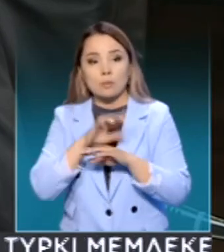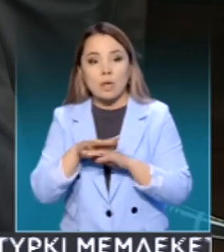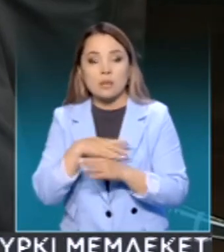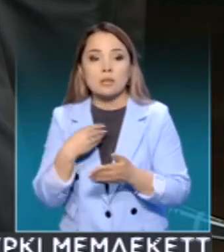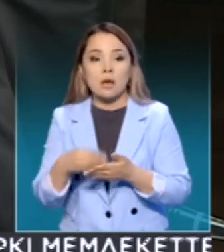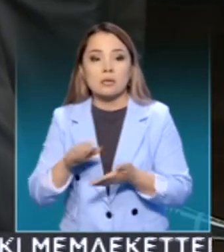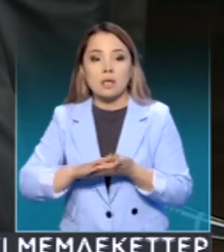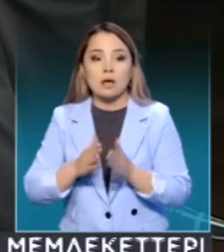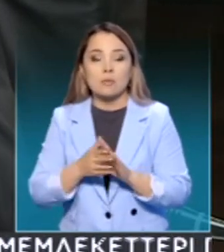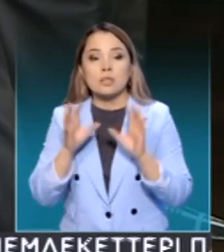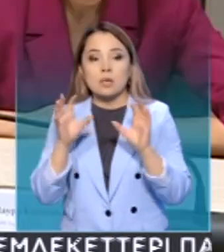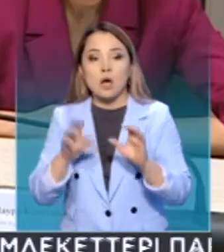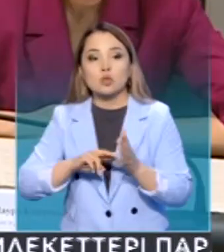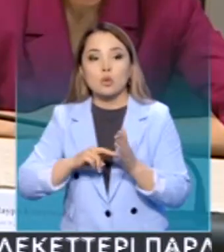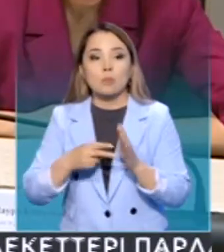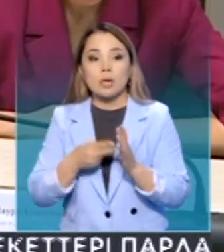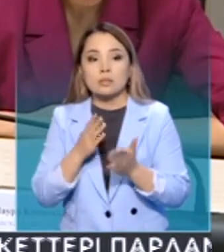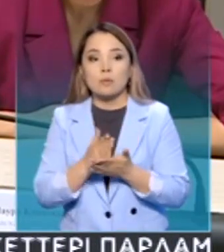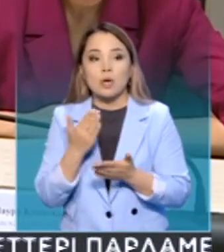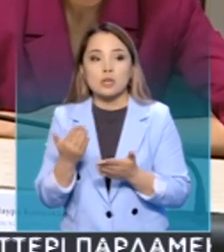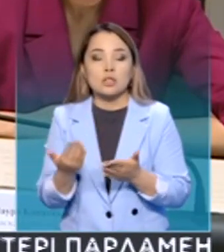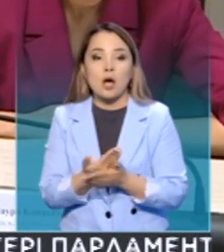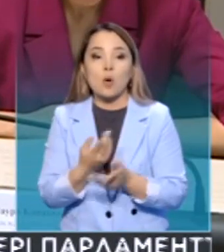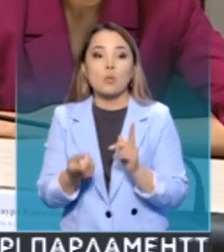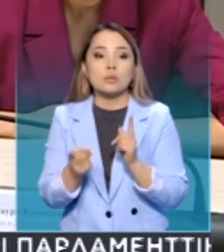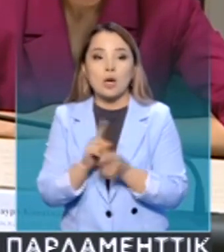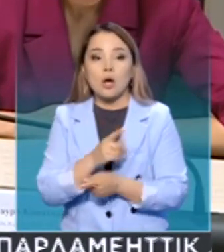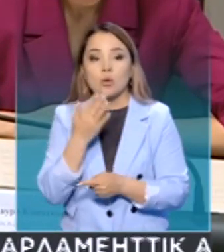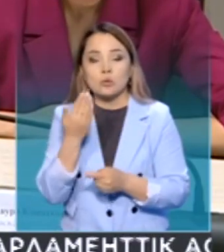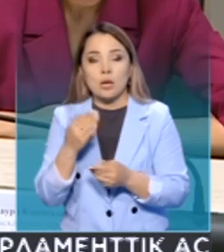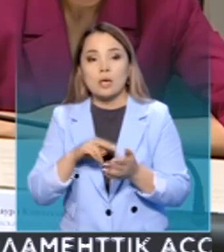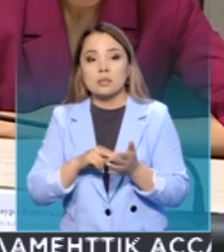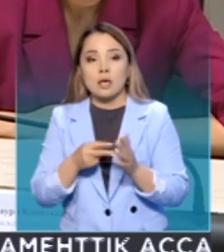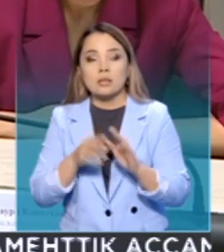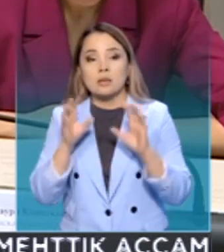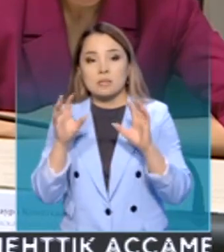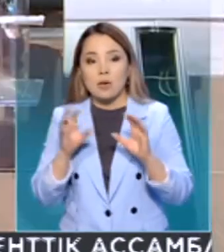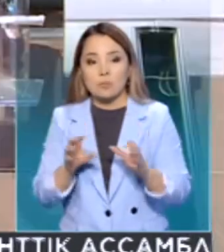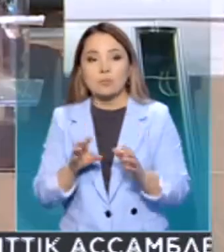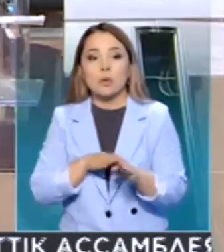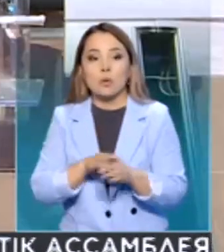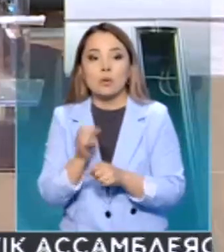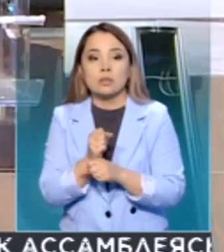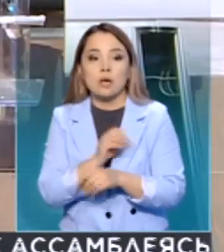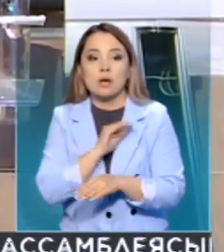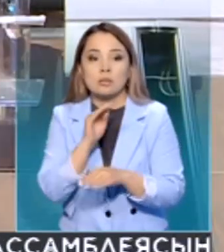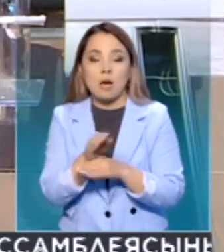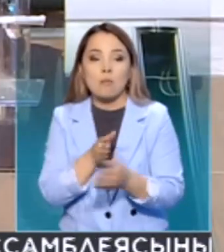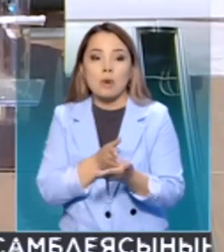сатып алу туралы заңның жобасы бар. Жаңа өзгерістер ұлттық заңнаманы жетілдіруге, талаптарды оңтайландыруға бағытталған.